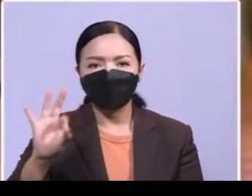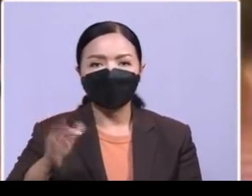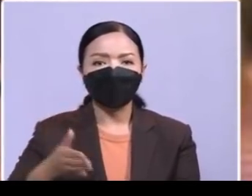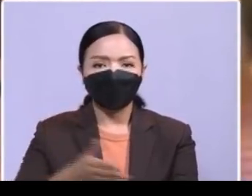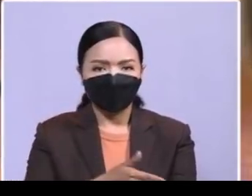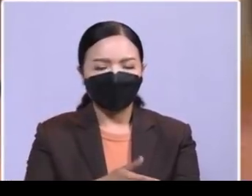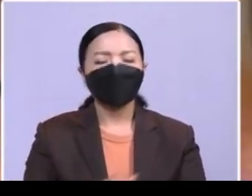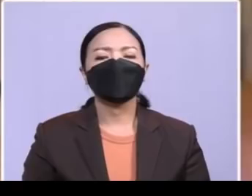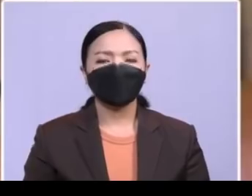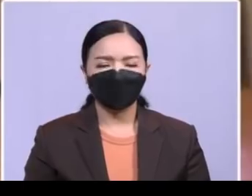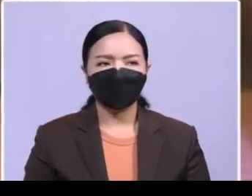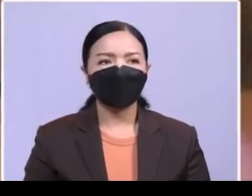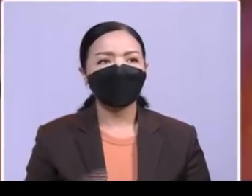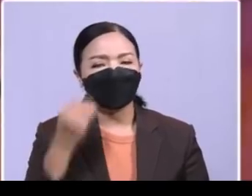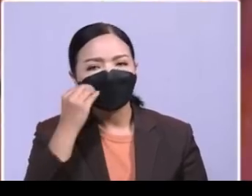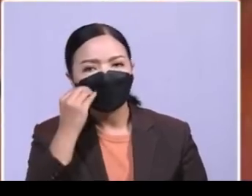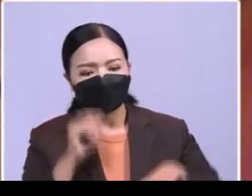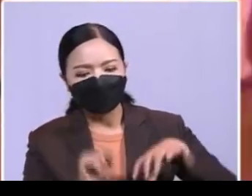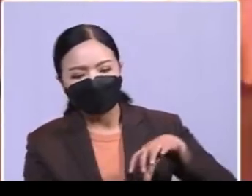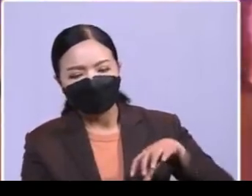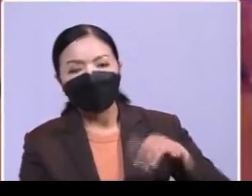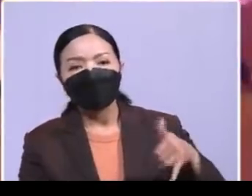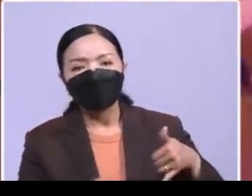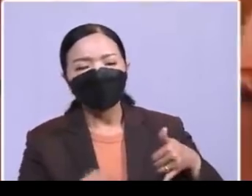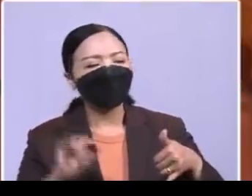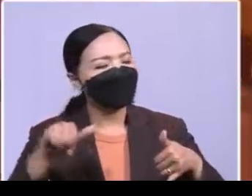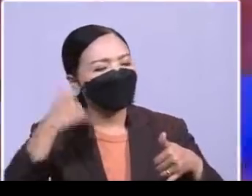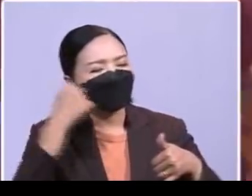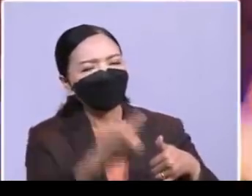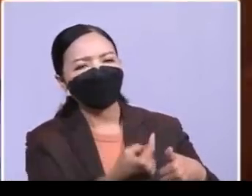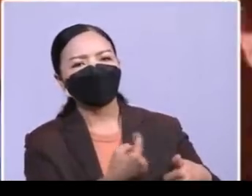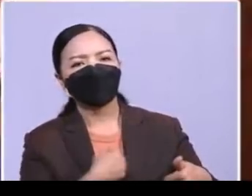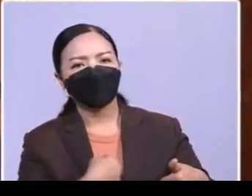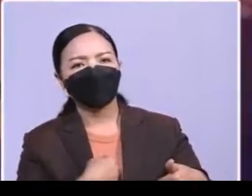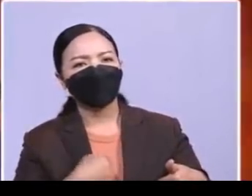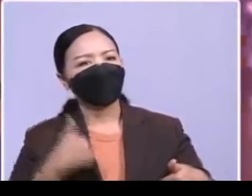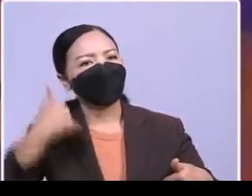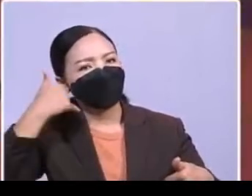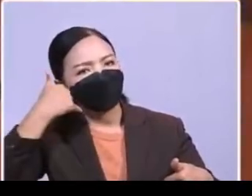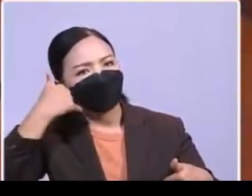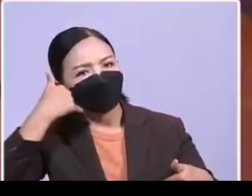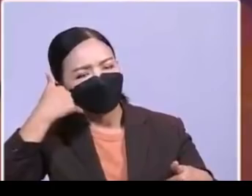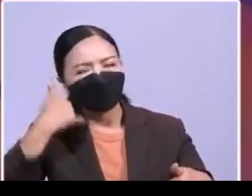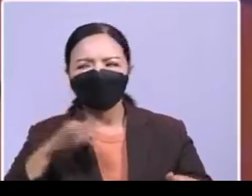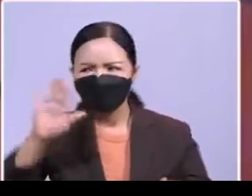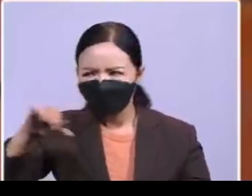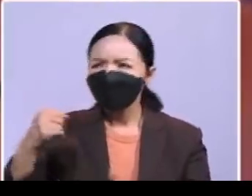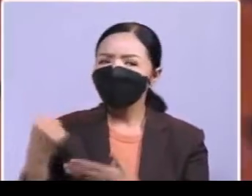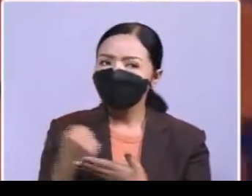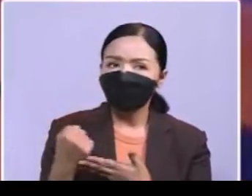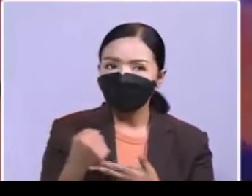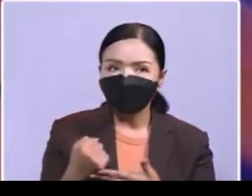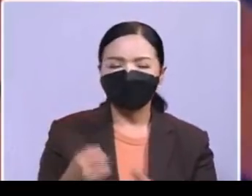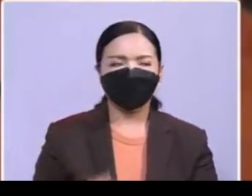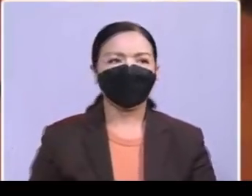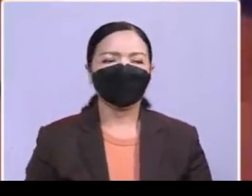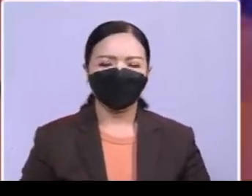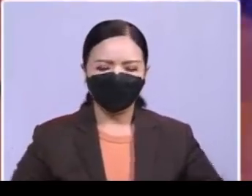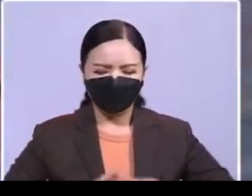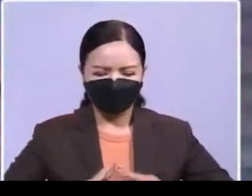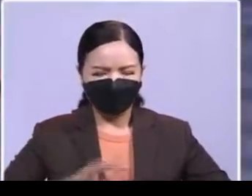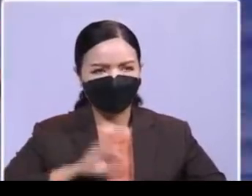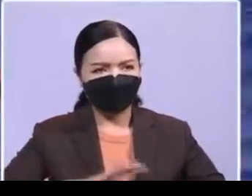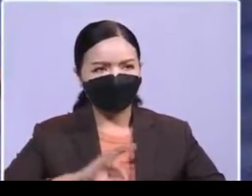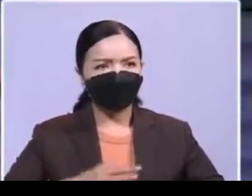ญาติที่อยู่ในบ้านเนี่ยนะฮะเขาโทรมาหาบอกว่าอยากจะให้มาช่วยหน่อยเพราะตัวเองรู้สึ